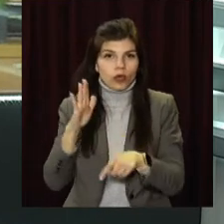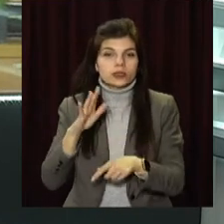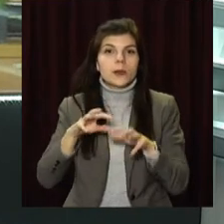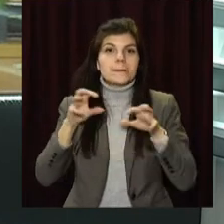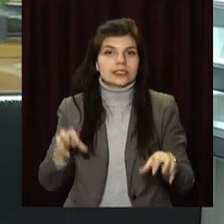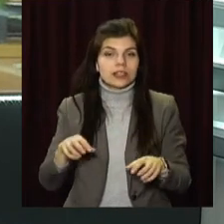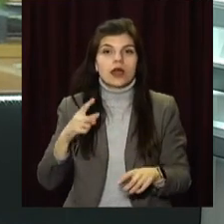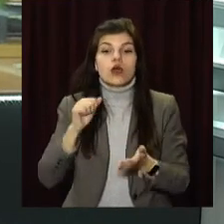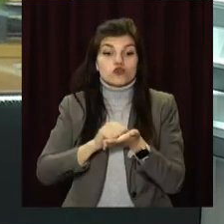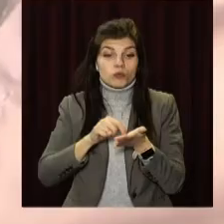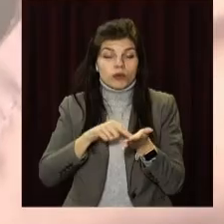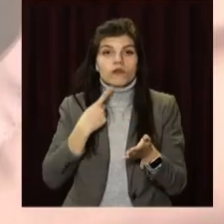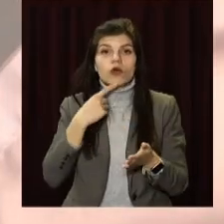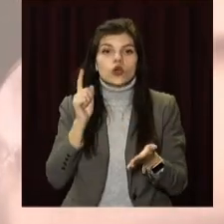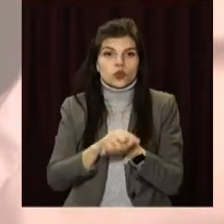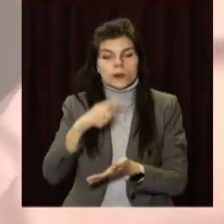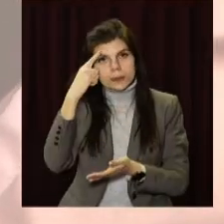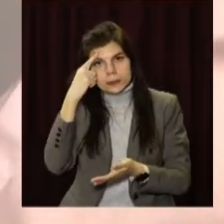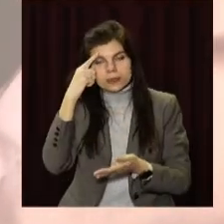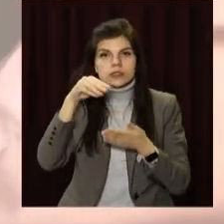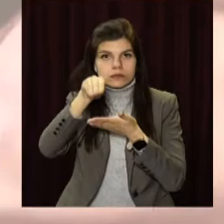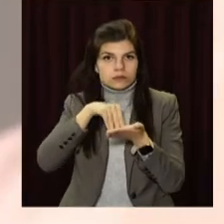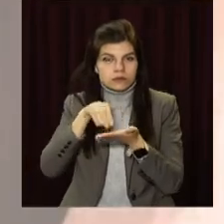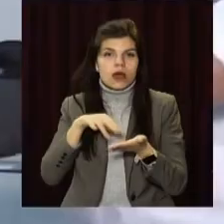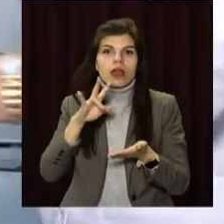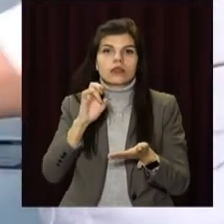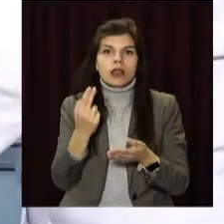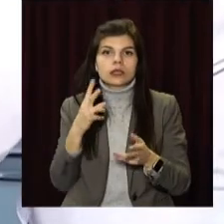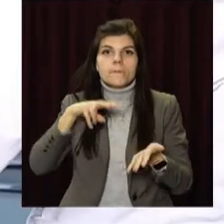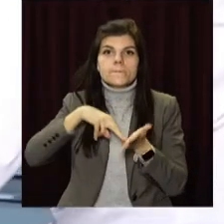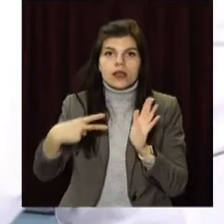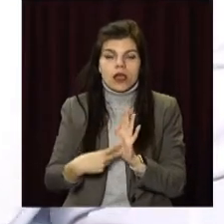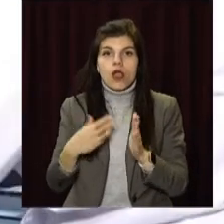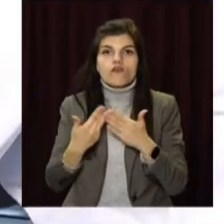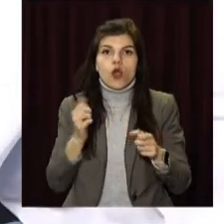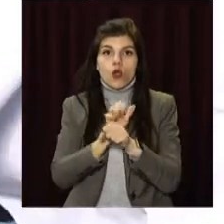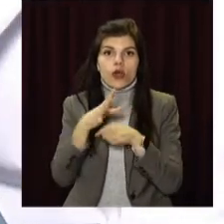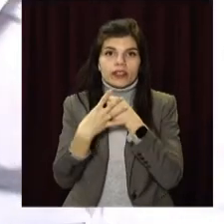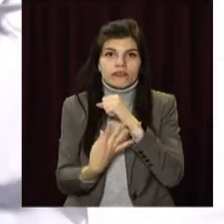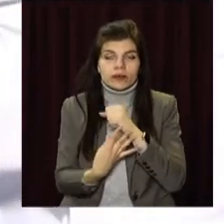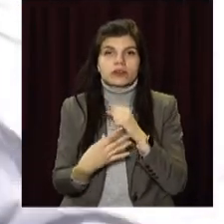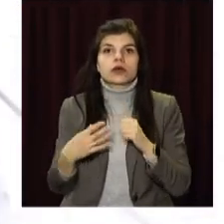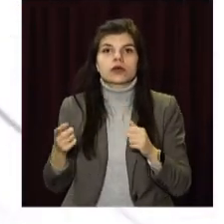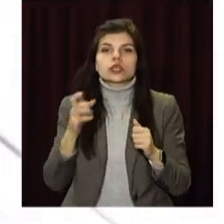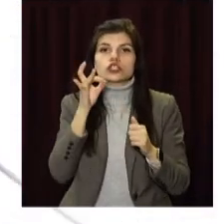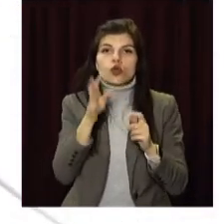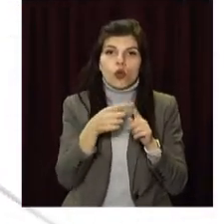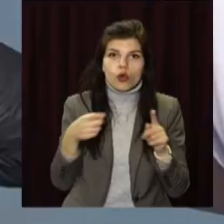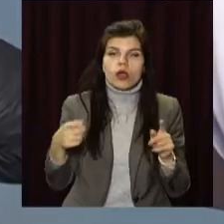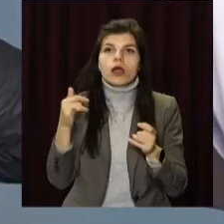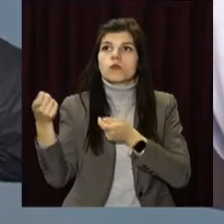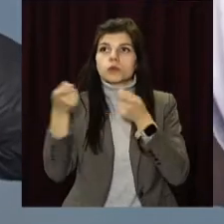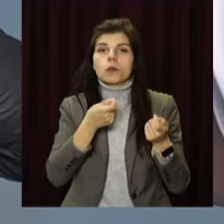документом, за цей тиждень урядовці мають розробити та затвердити національний план вакцинації від COVID-19, визначити строки та джерела